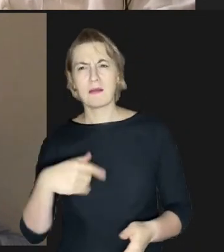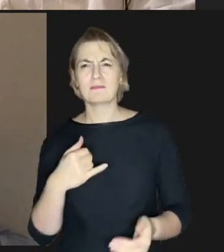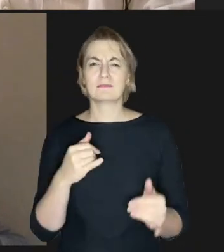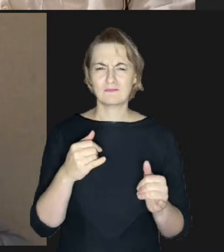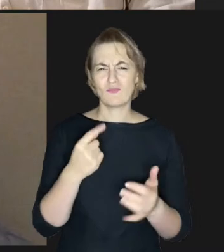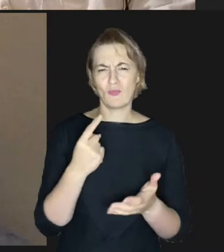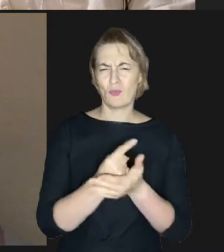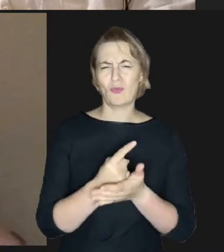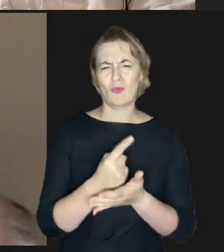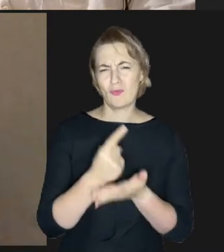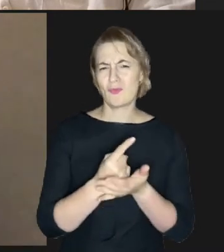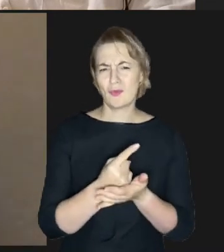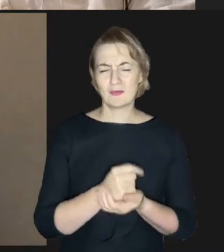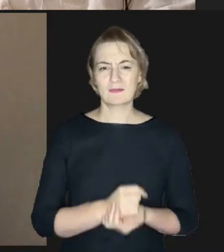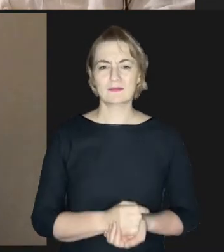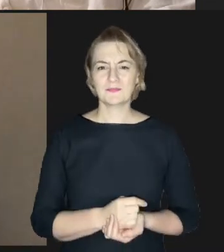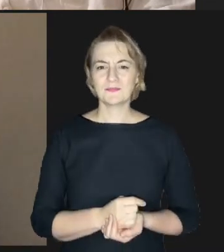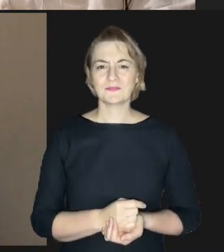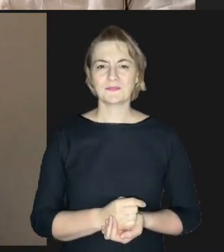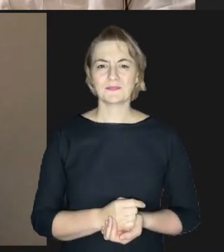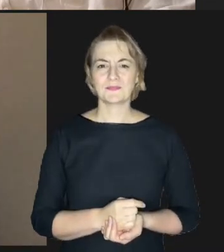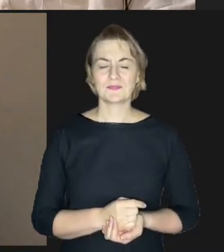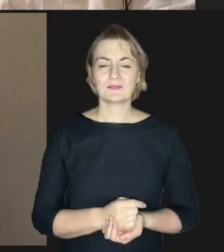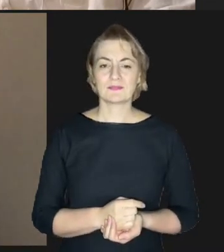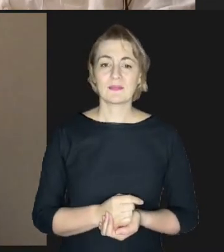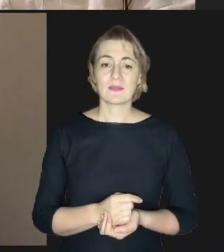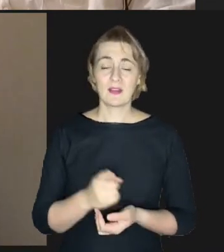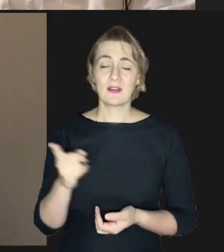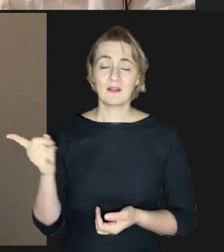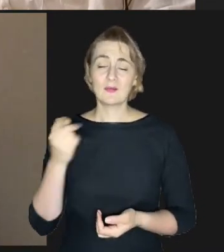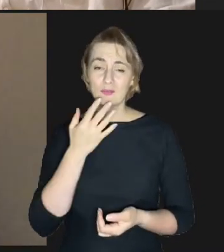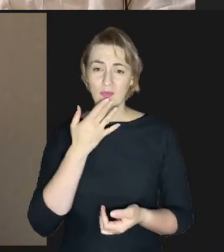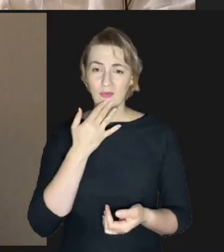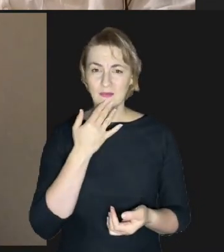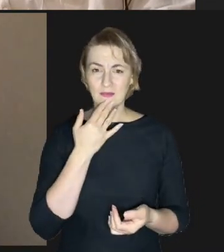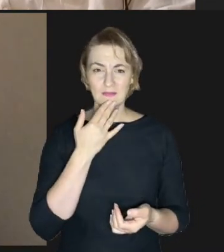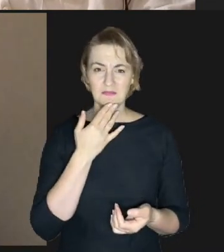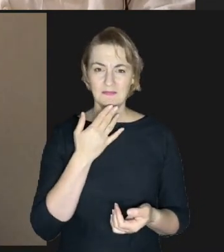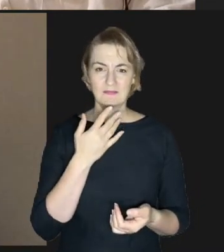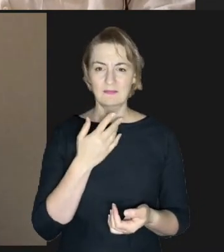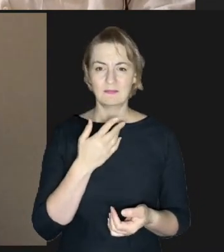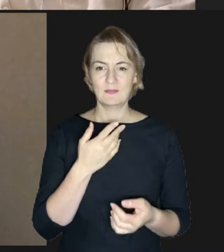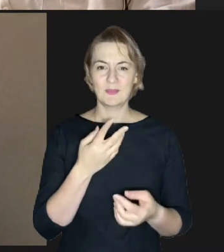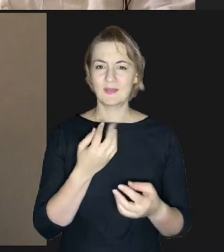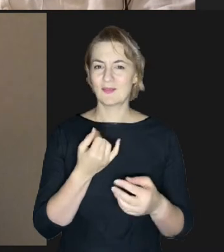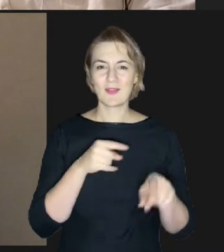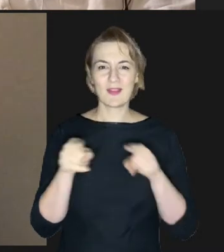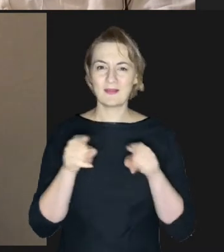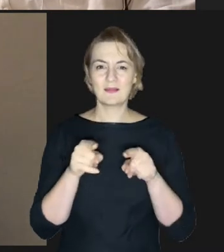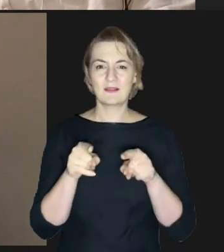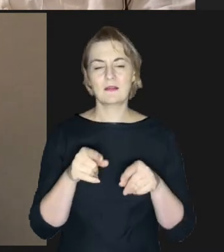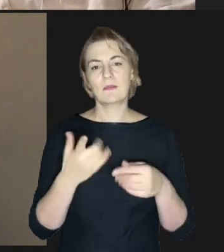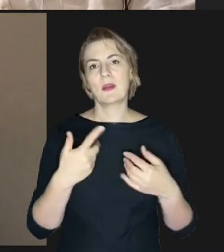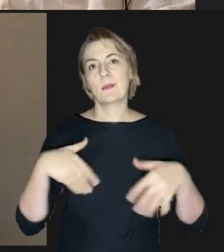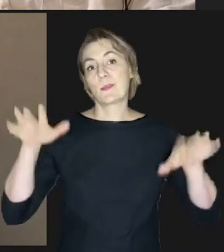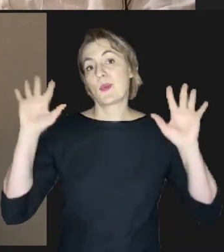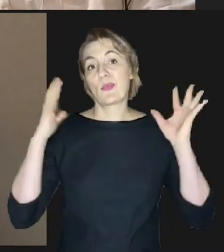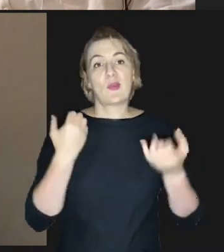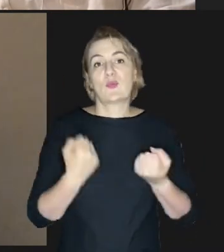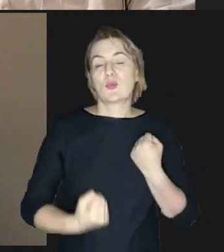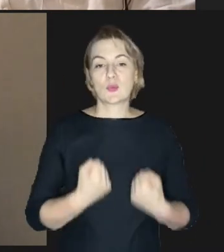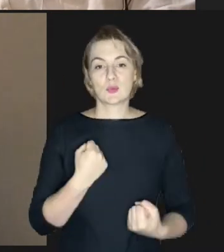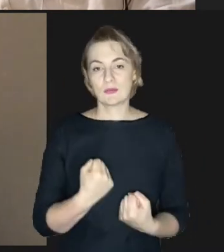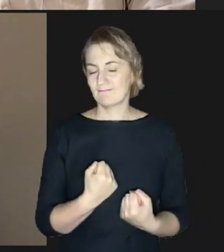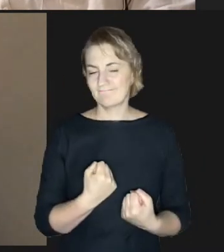Oni twierdzą, że to ich przesłanie nie jest wezwaniem do poddania się, ale mają na celu dostarczyć